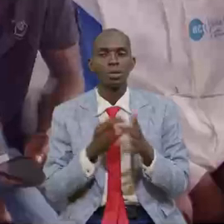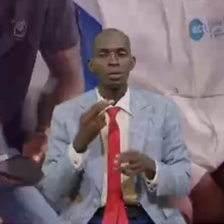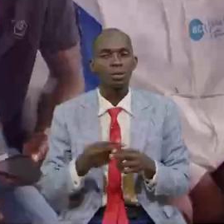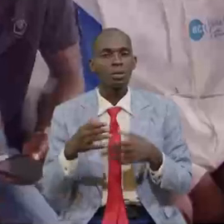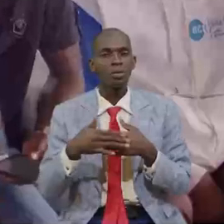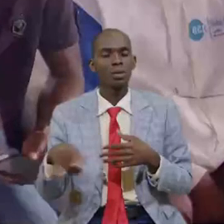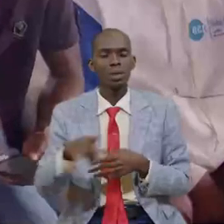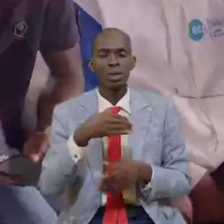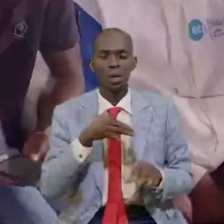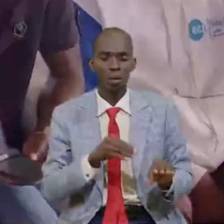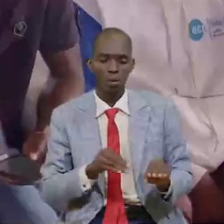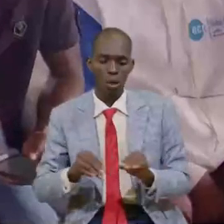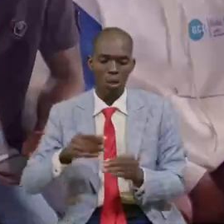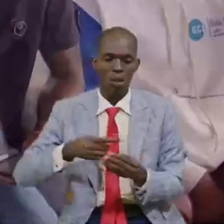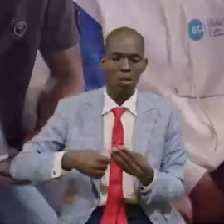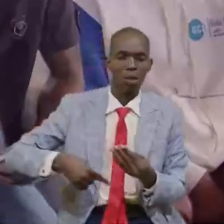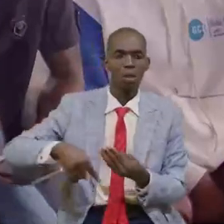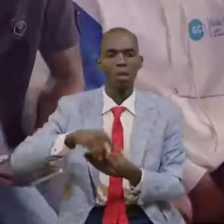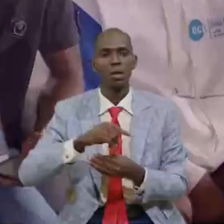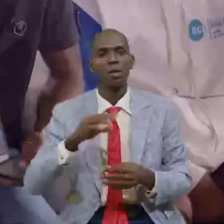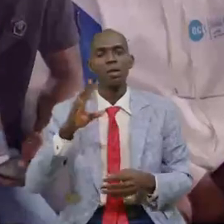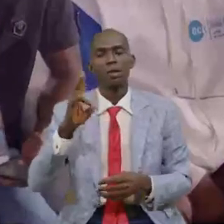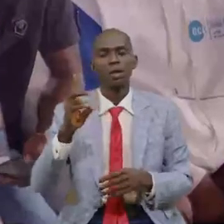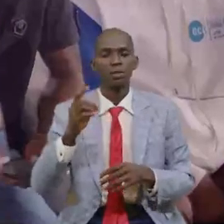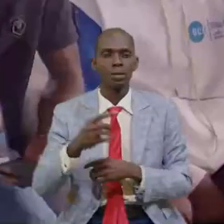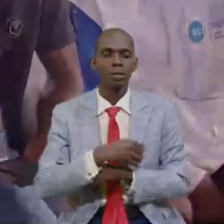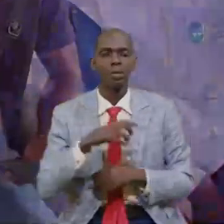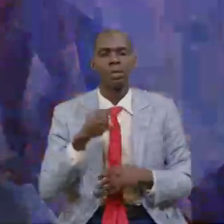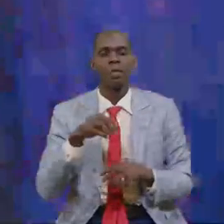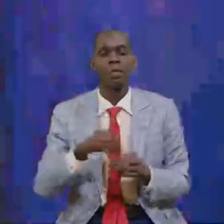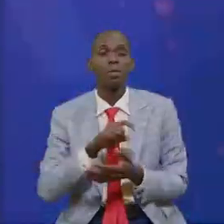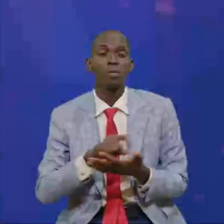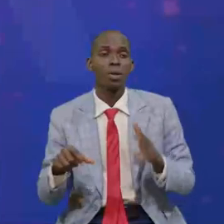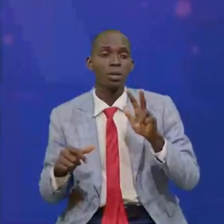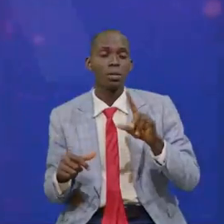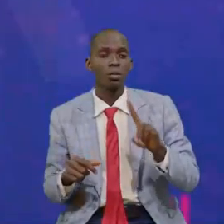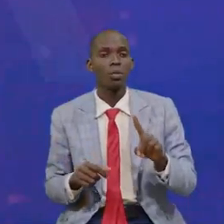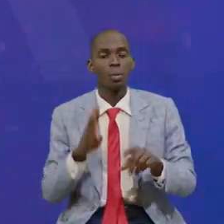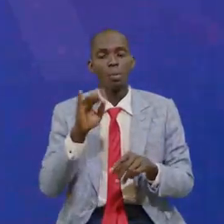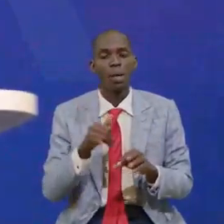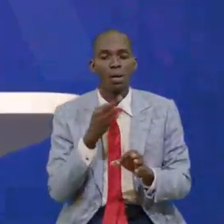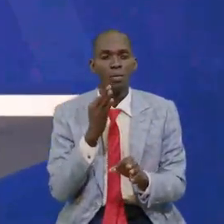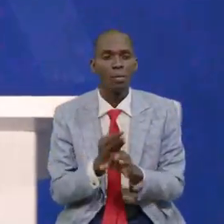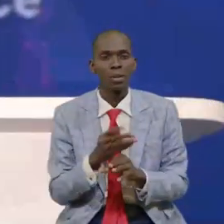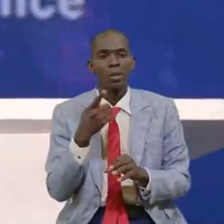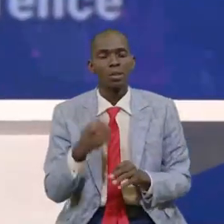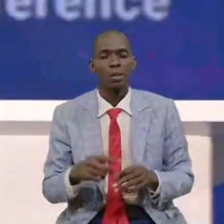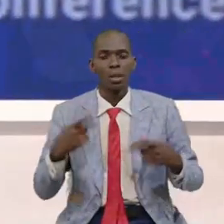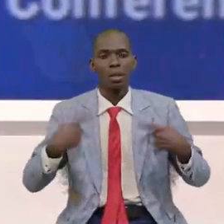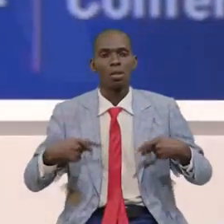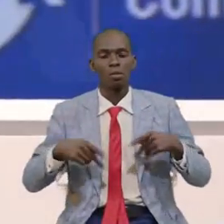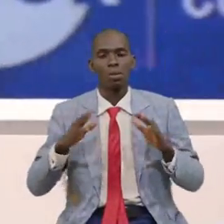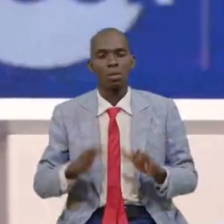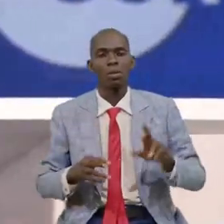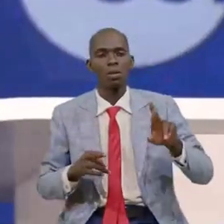Après qu'on en eut fait le tour pendant 7 jours. Verset 31, c'est par la foi que Rahab, La